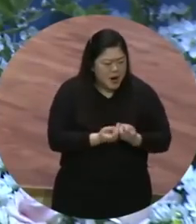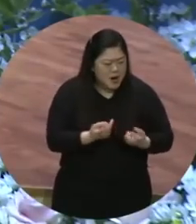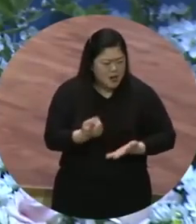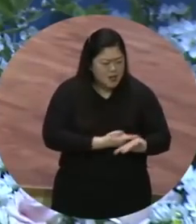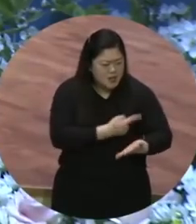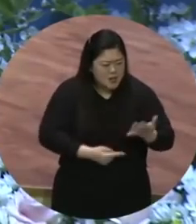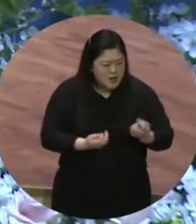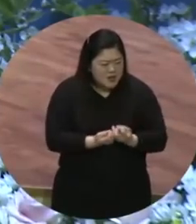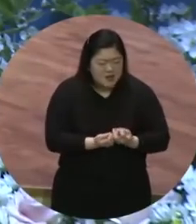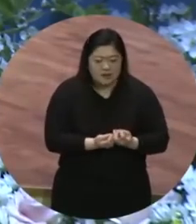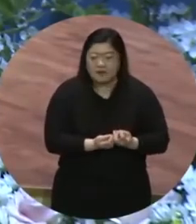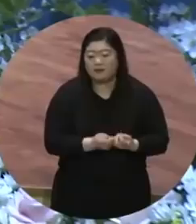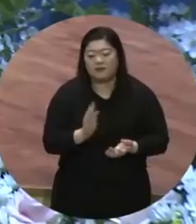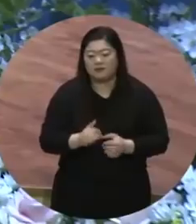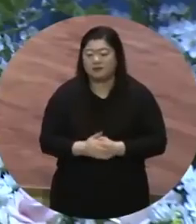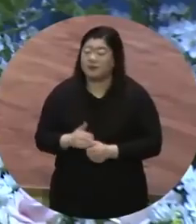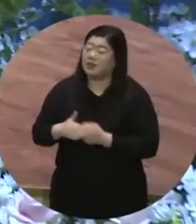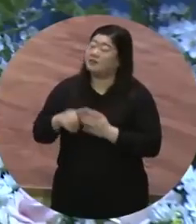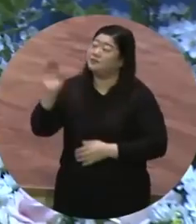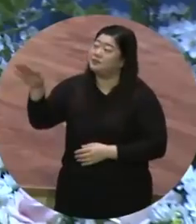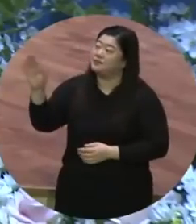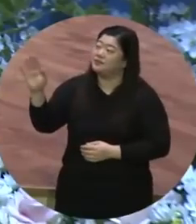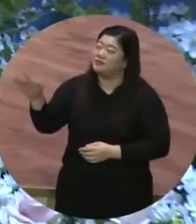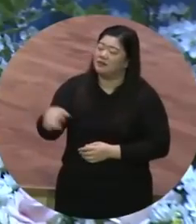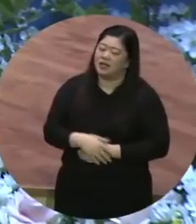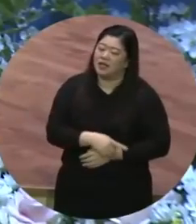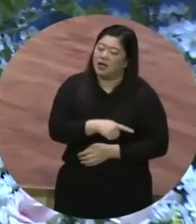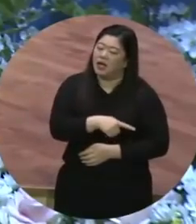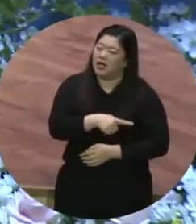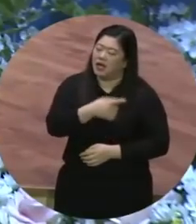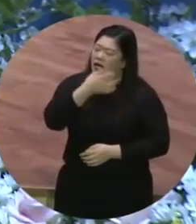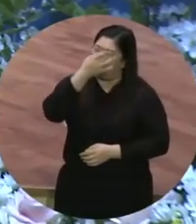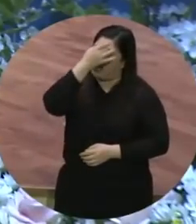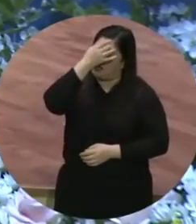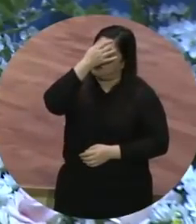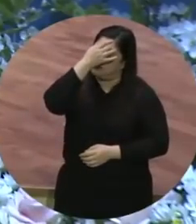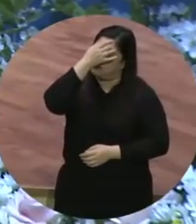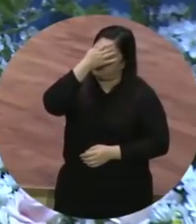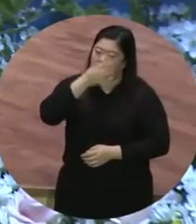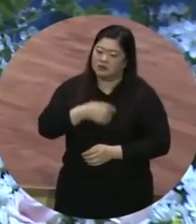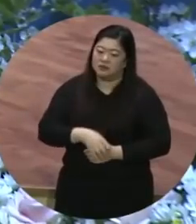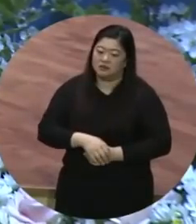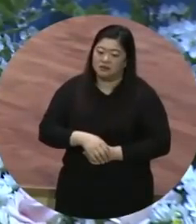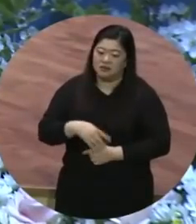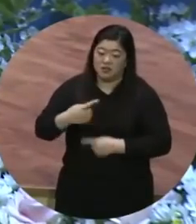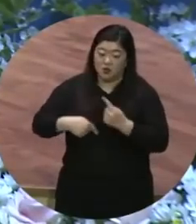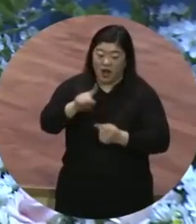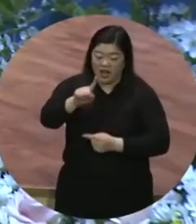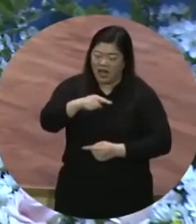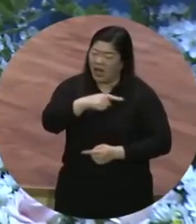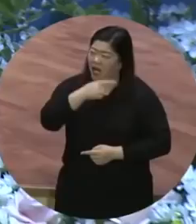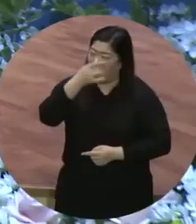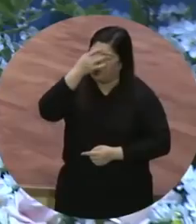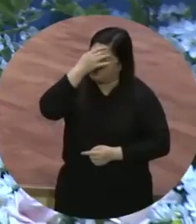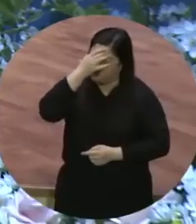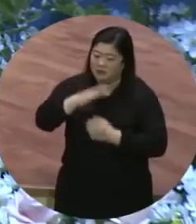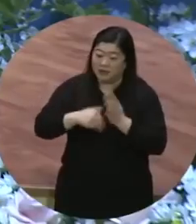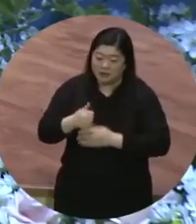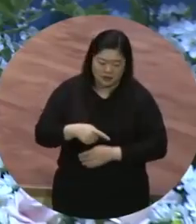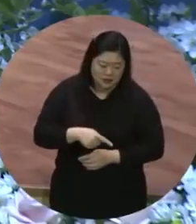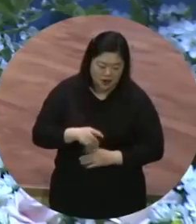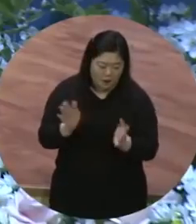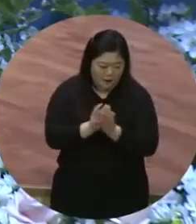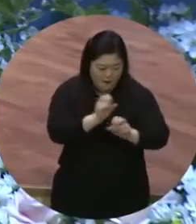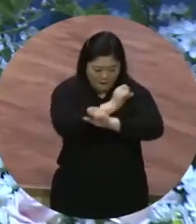하나님 이거 하나 알아서 다 하시나. 전능자입니다. 전능자. 뭐 내가 전능자 되려고 난리를